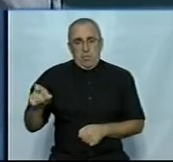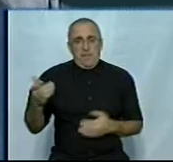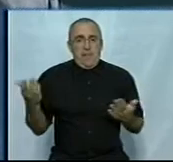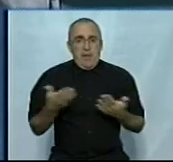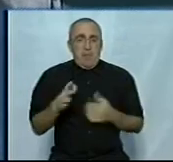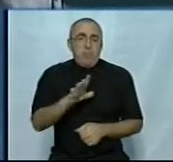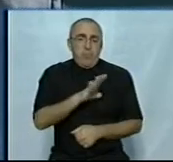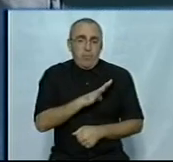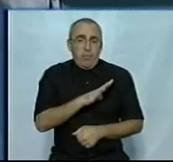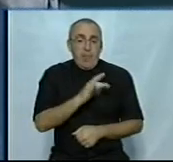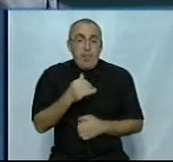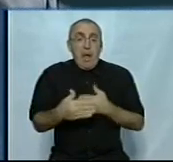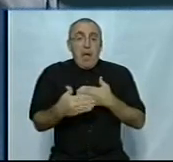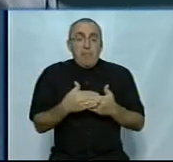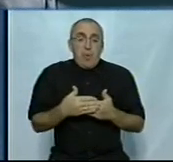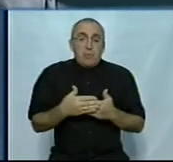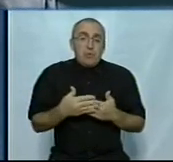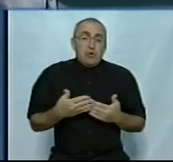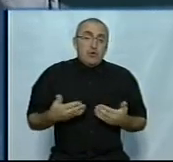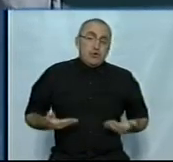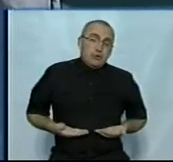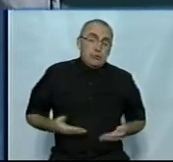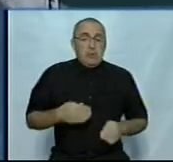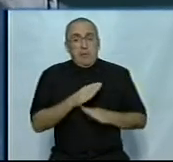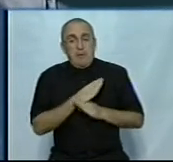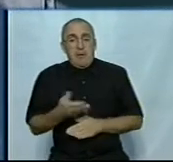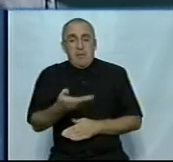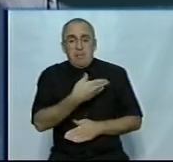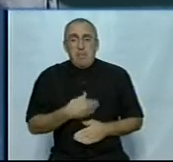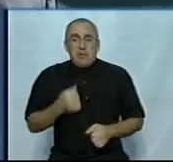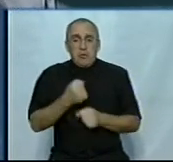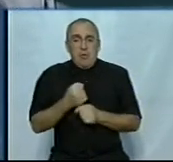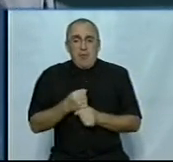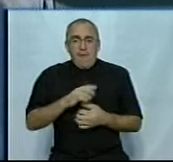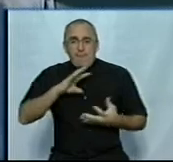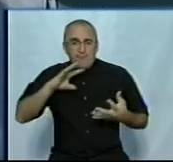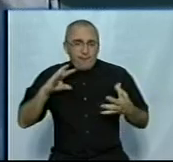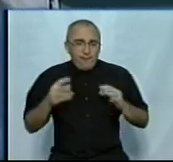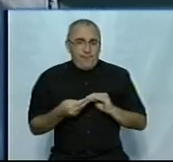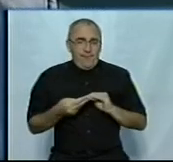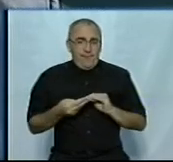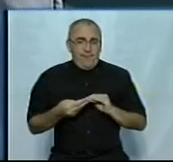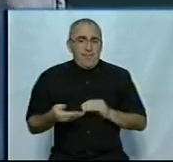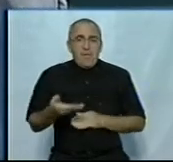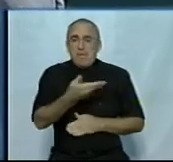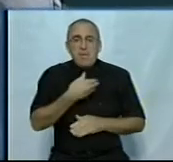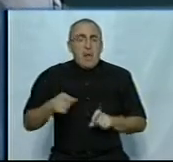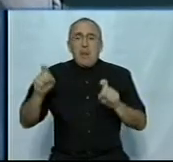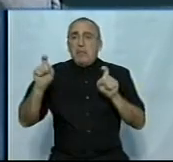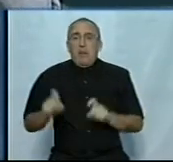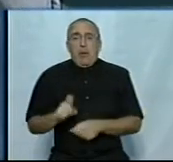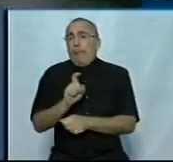які були на порозі життя і смерті. Ми зробили відповідні висновки. І ми не просиділи літо,